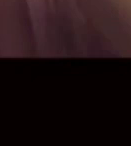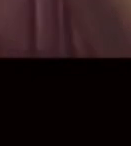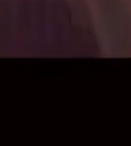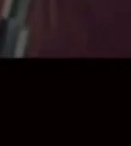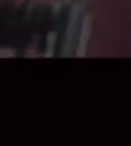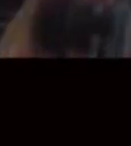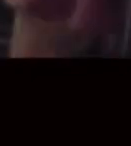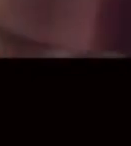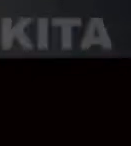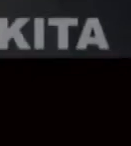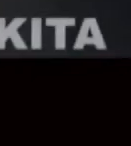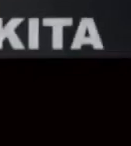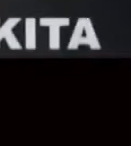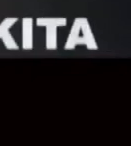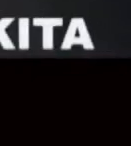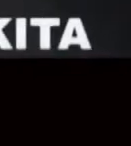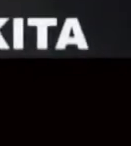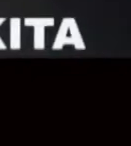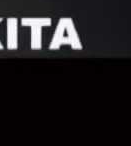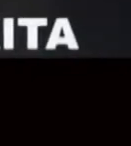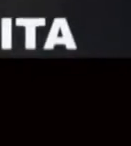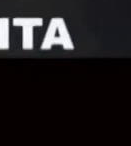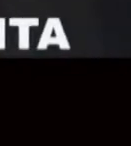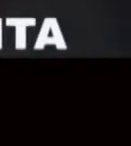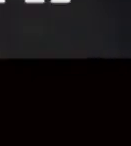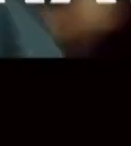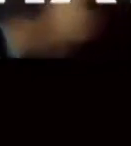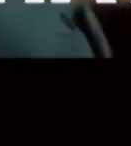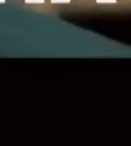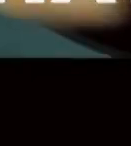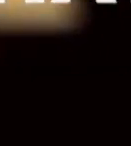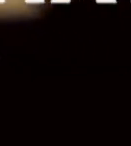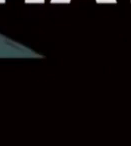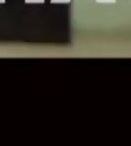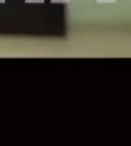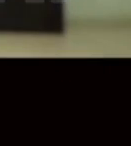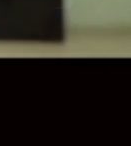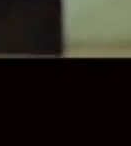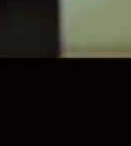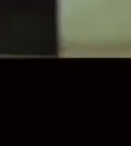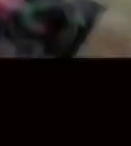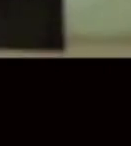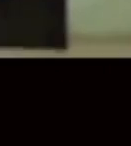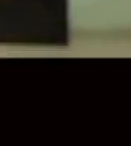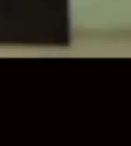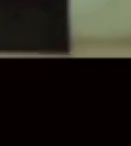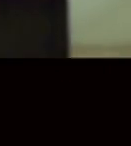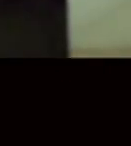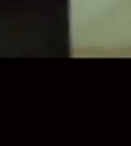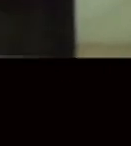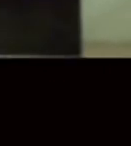Vaksin akan tiba untuk melindungi kita. Kita sehat, semua